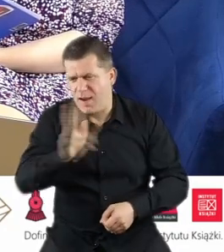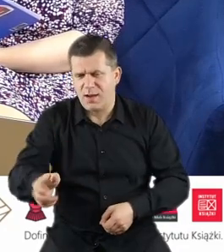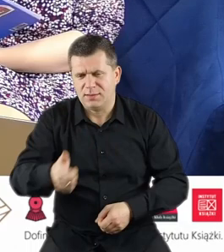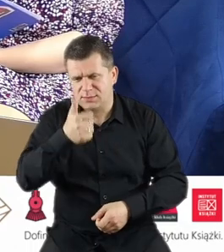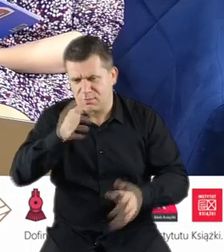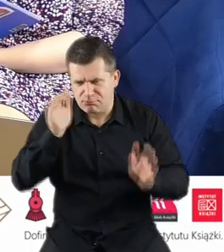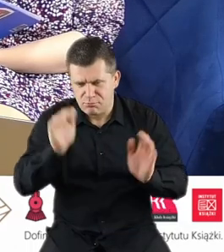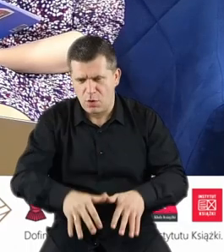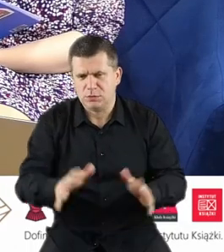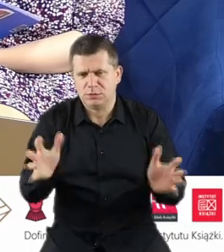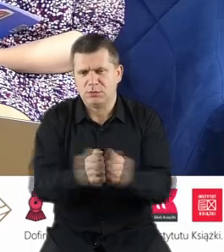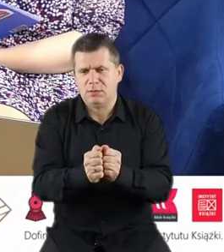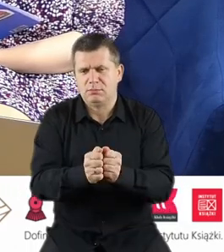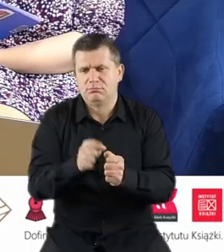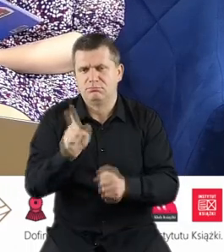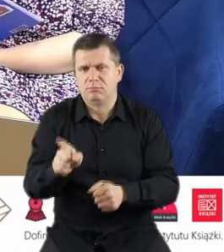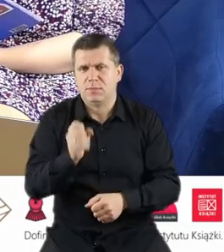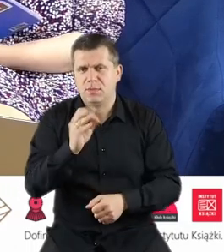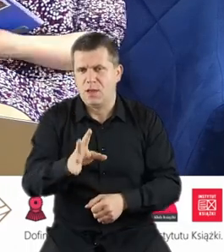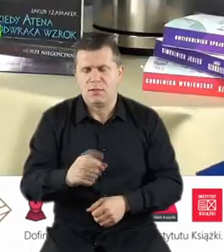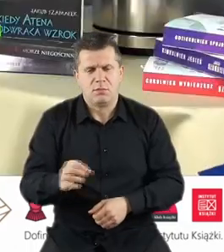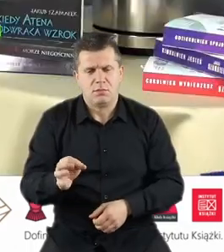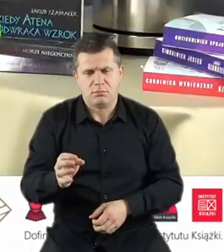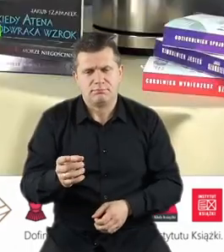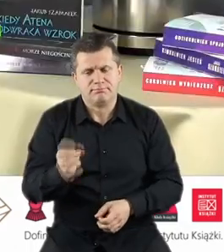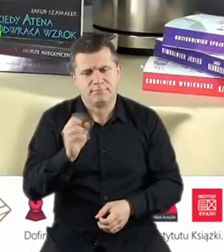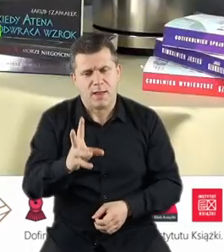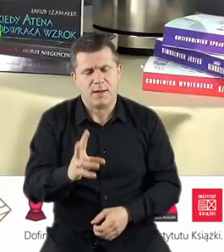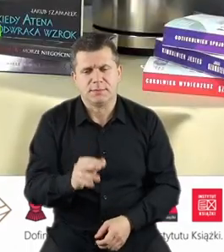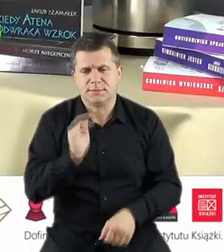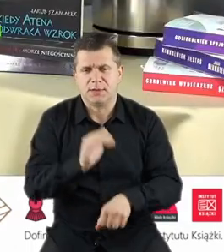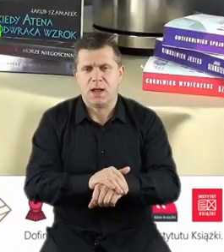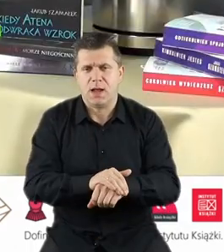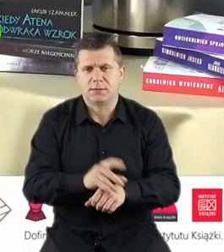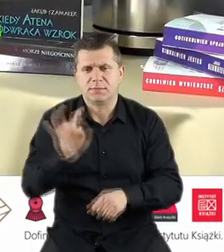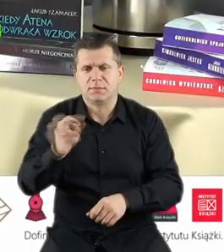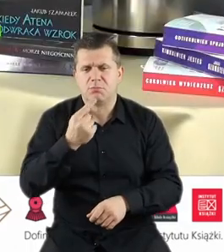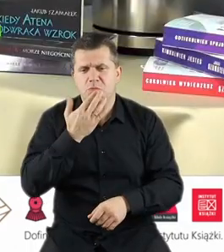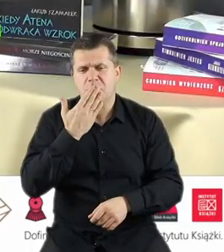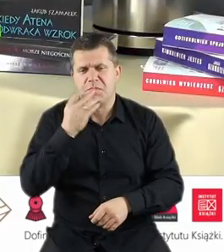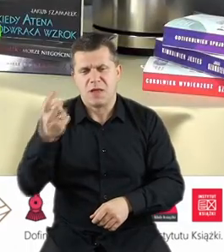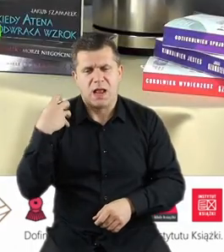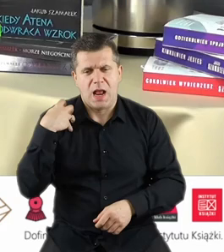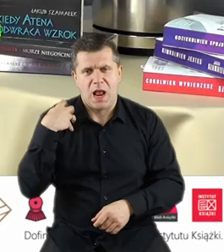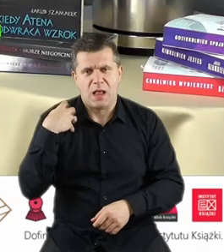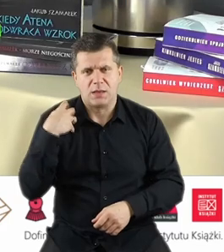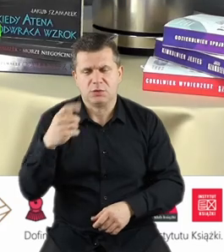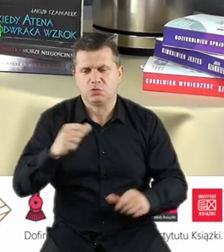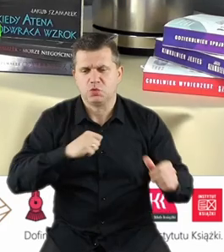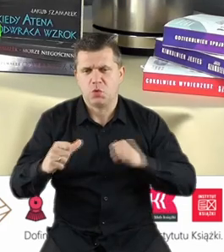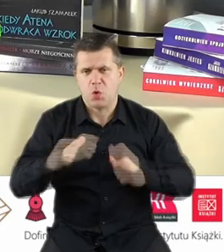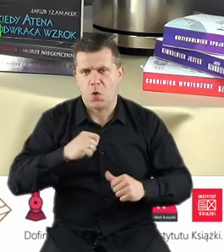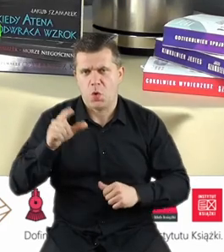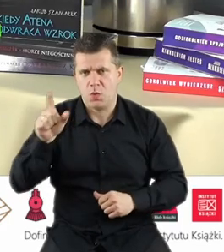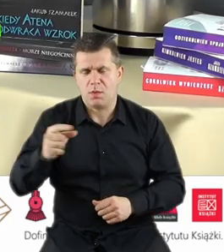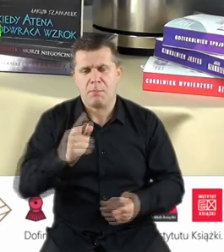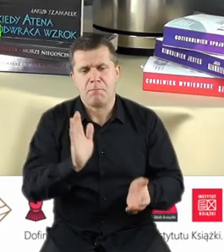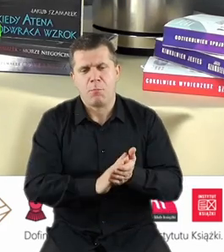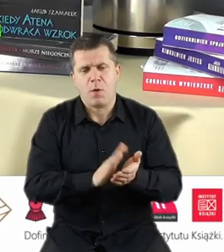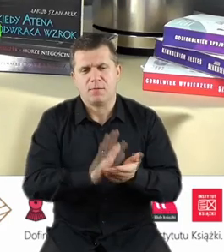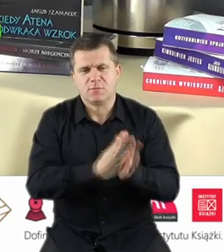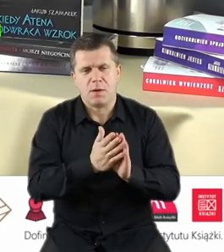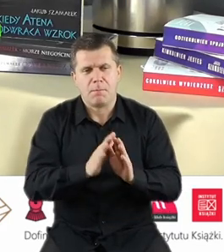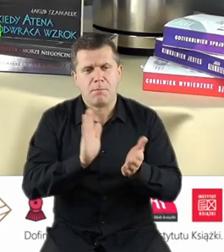tak, od tej strony. Tak, tak, tak, tak. Tu jest taka fantastyczna anegdota z Anglii, że jakiś czas temu rząd konserwatystów sobie pogratulował, bo